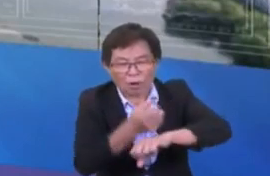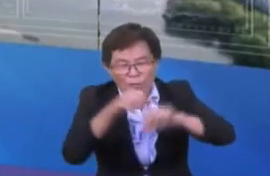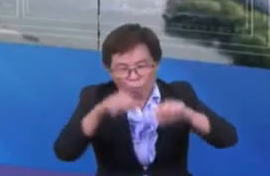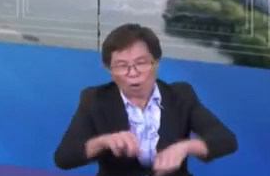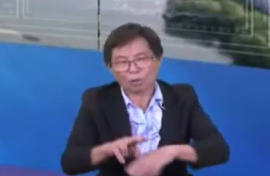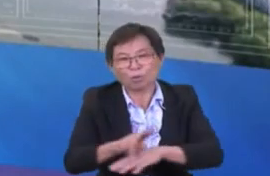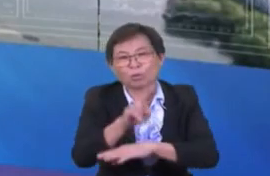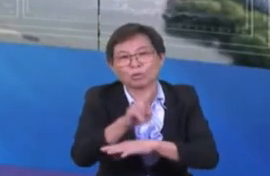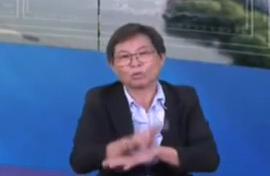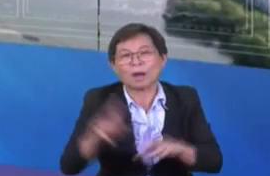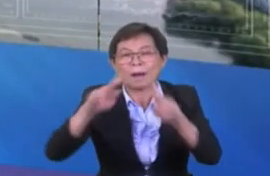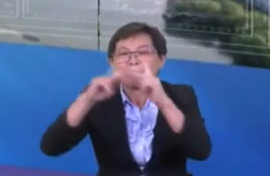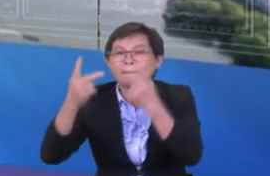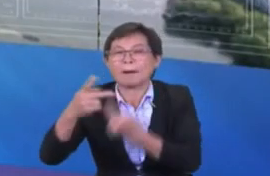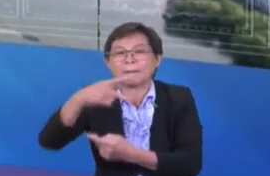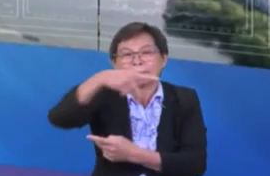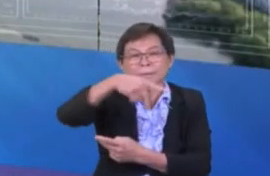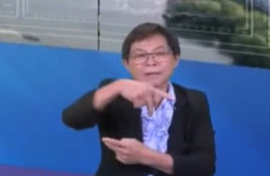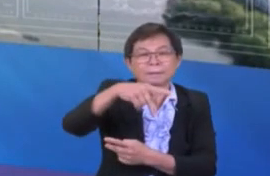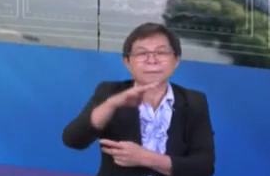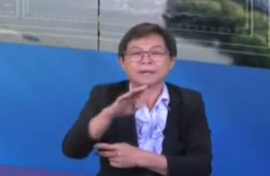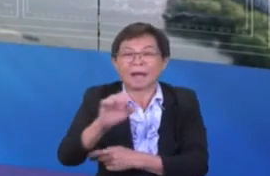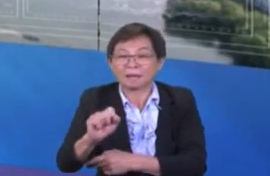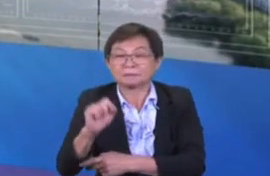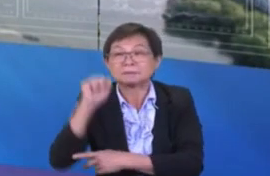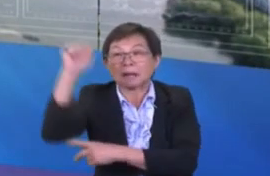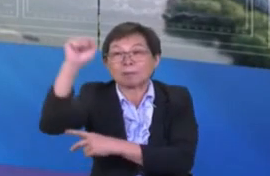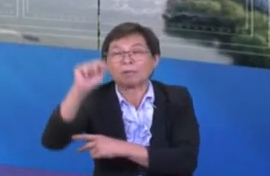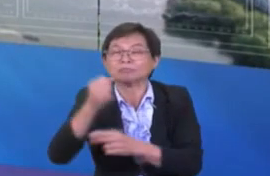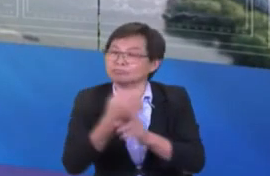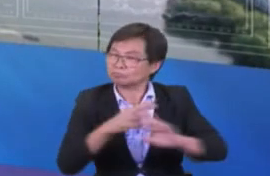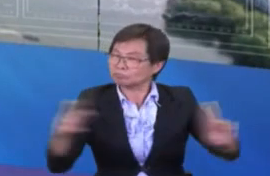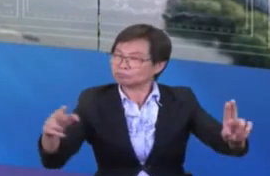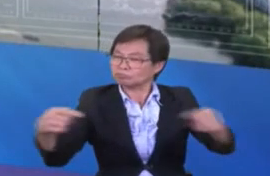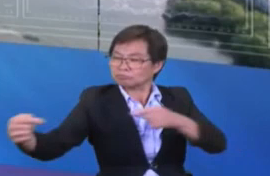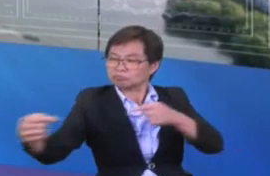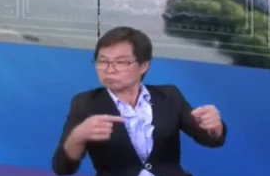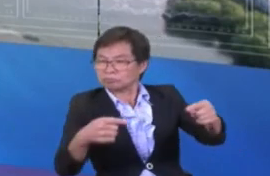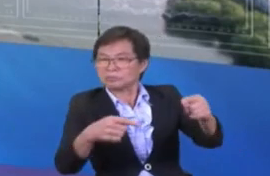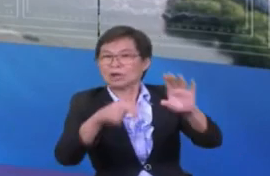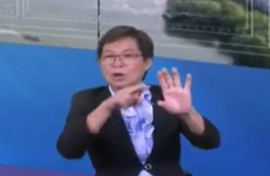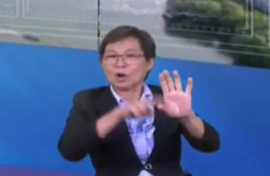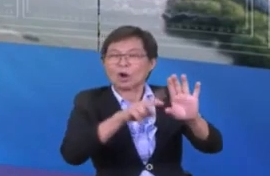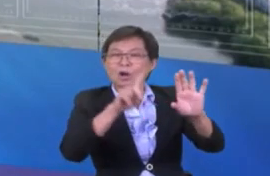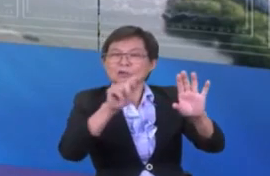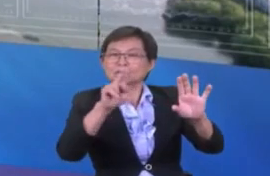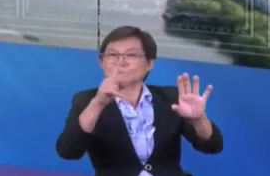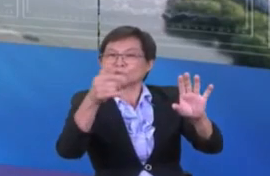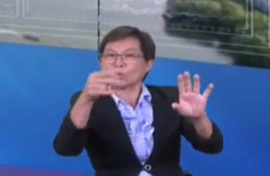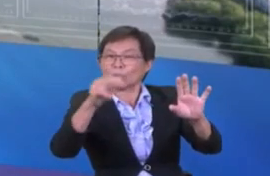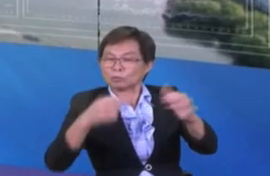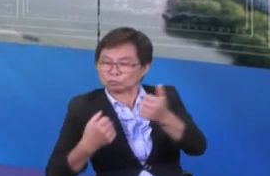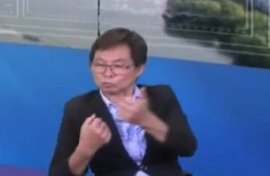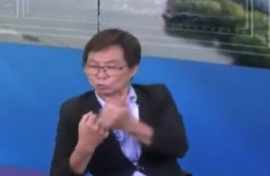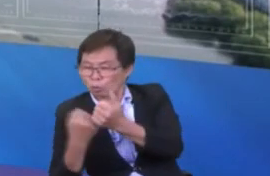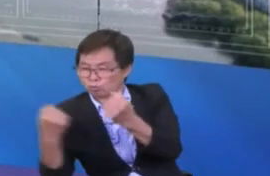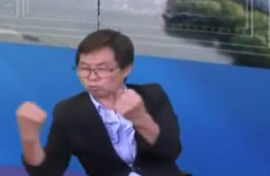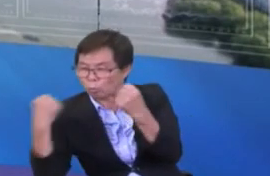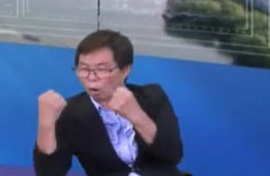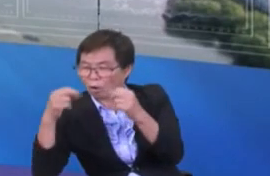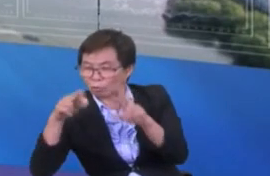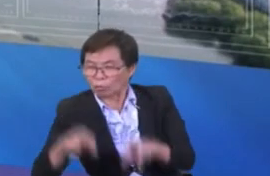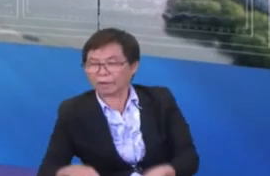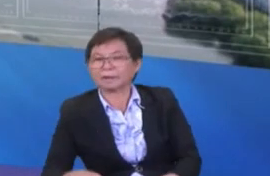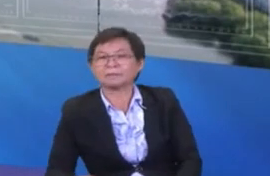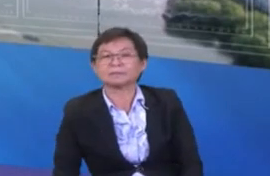the party bersatu Sabah VBS sedia bertanding di kerusi parlimen suara dengan adanya sokongan kuat rakyat di